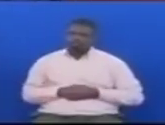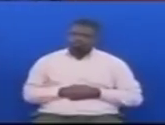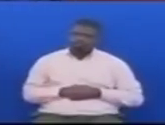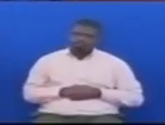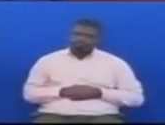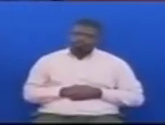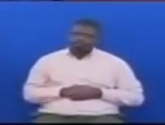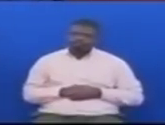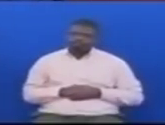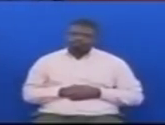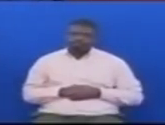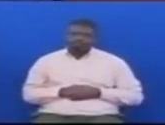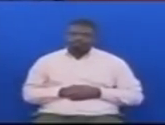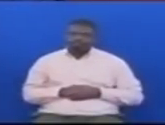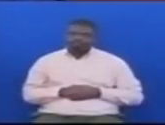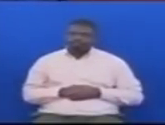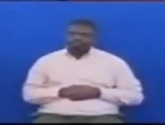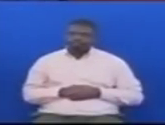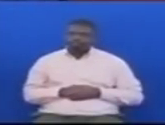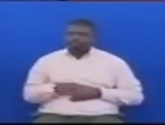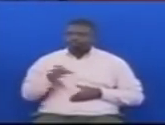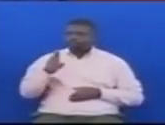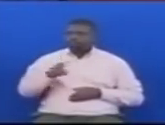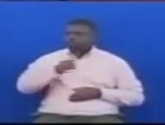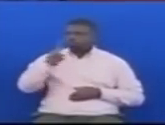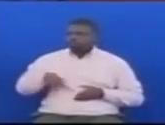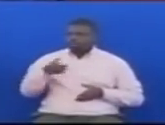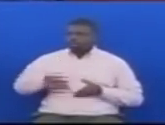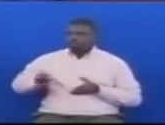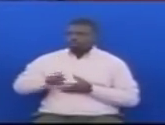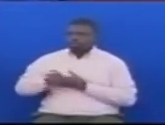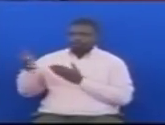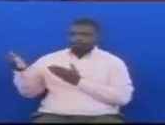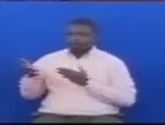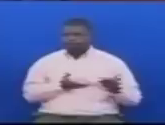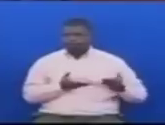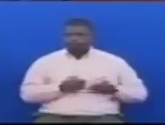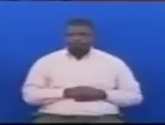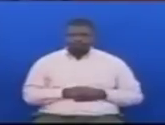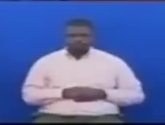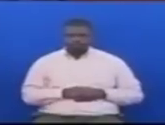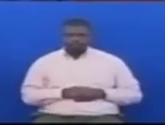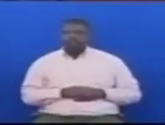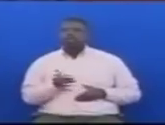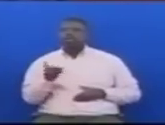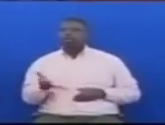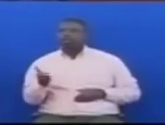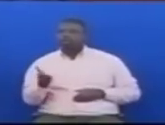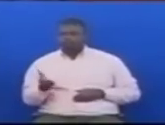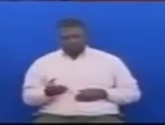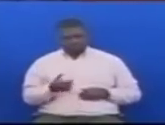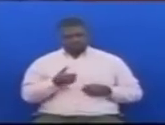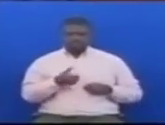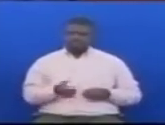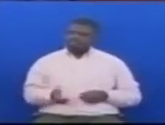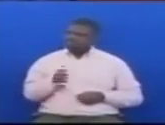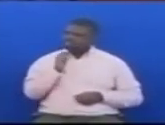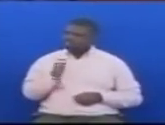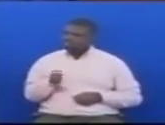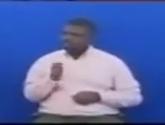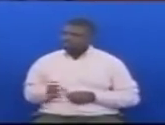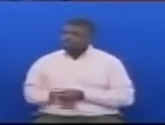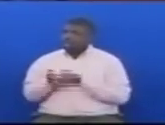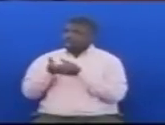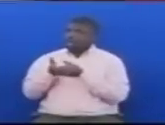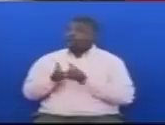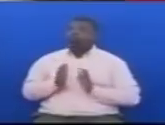Mheshimiwa Hassan Elias Masala, swali la nyongeza. Mheshimiwa naibu spika, nashukuru kwa majibu ya mheshimiwa naibu waziri,